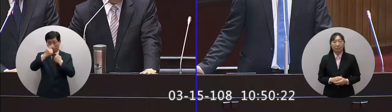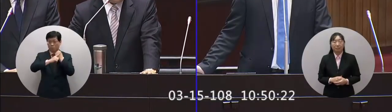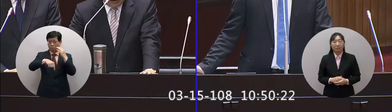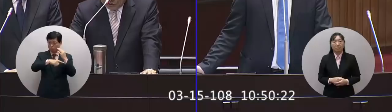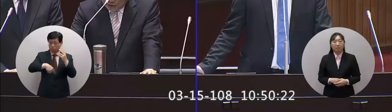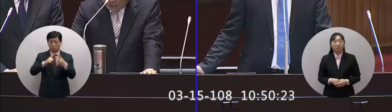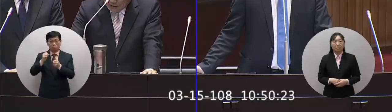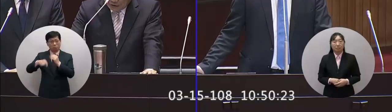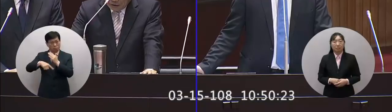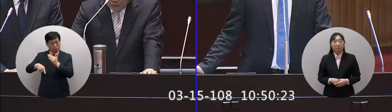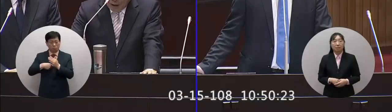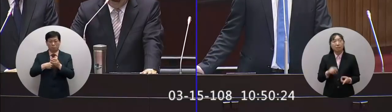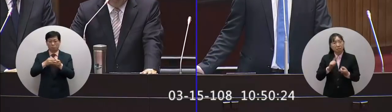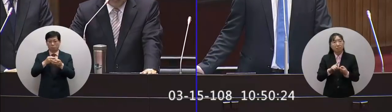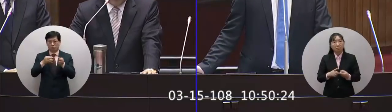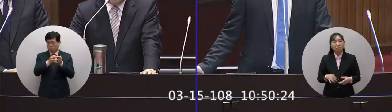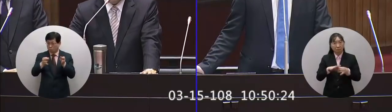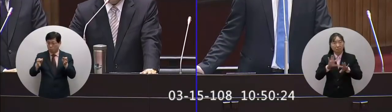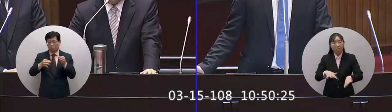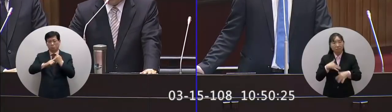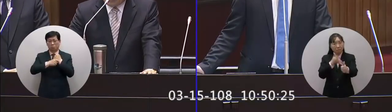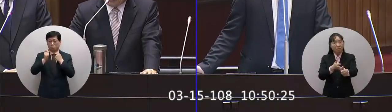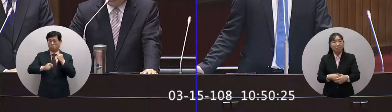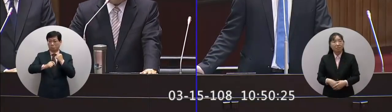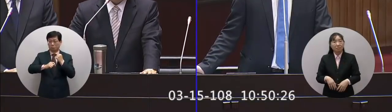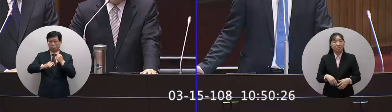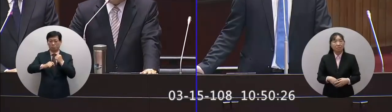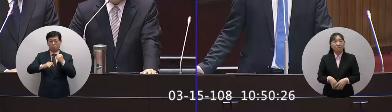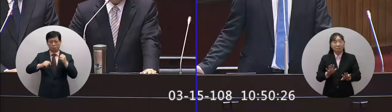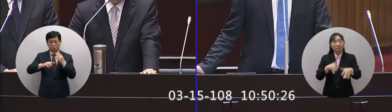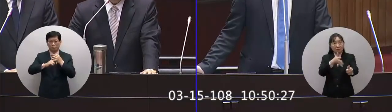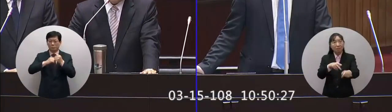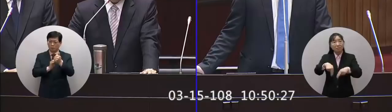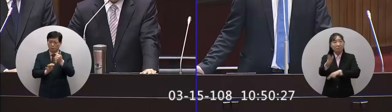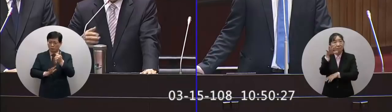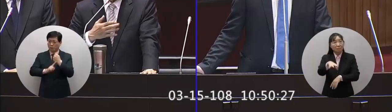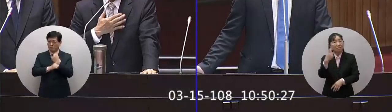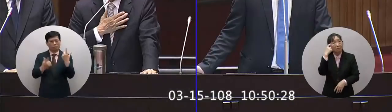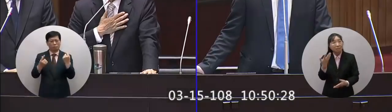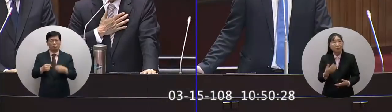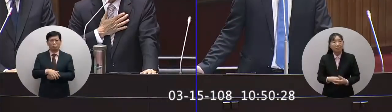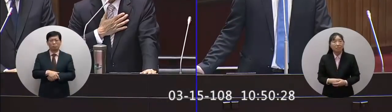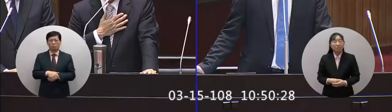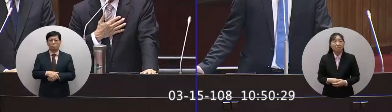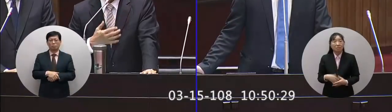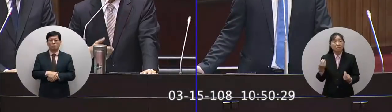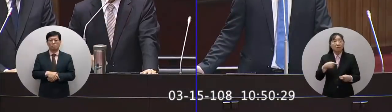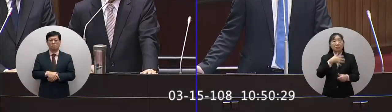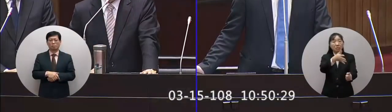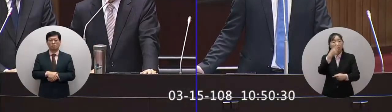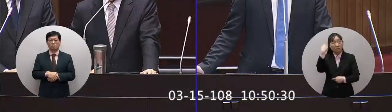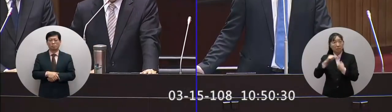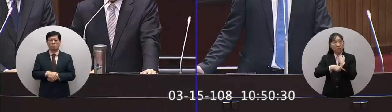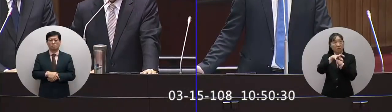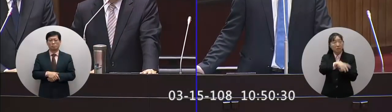院或者考试院等。 对啊，所以我现在只有请教行政院的立场啊。没有问您，没有问您司法院的